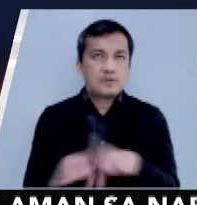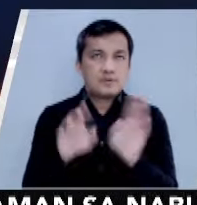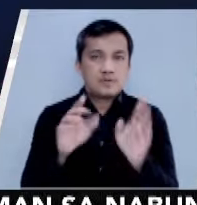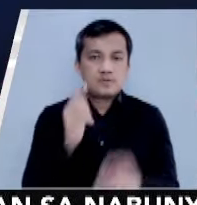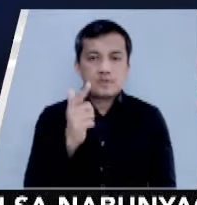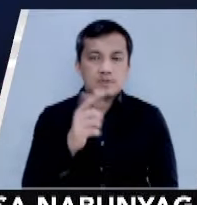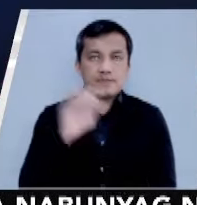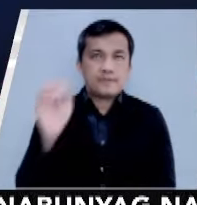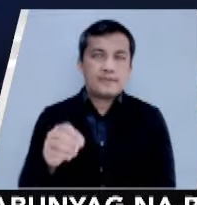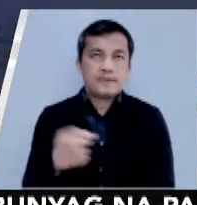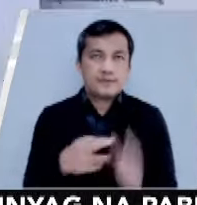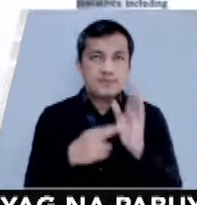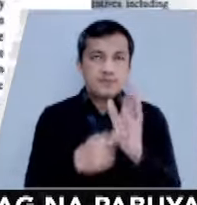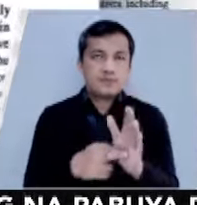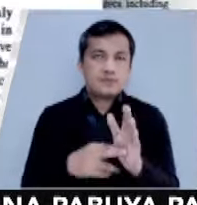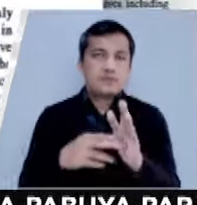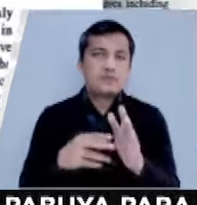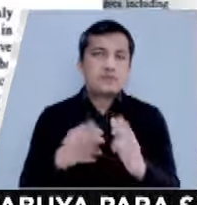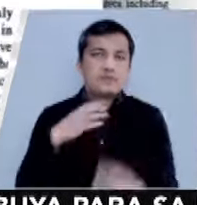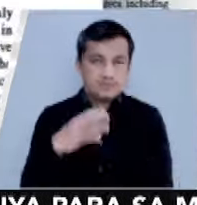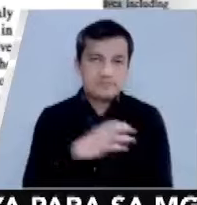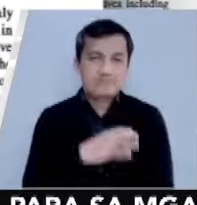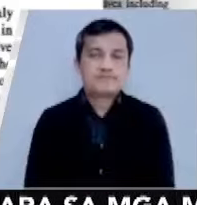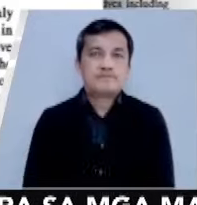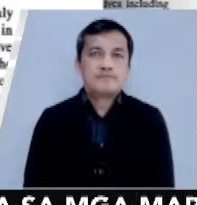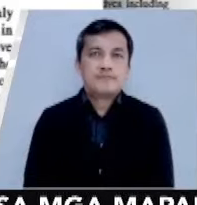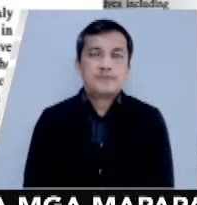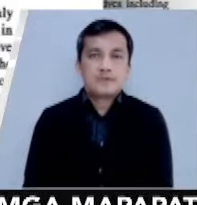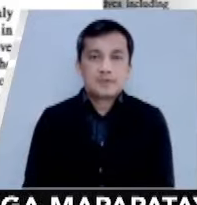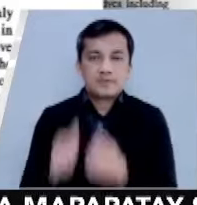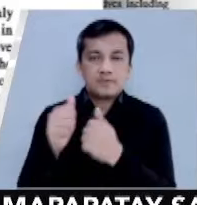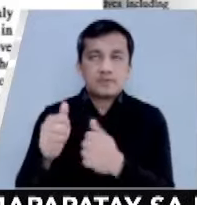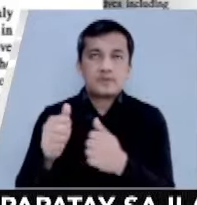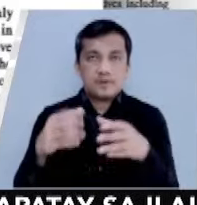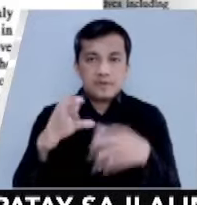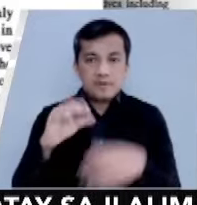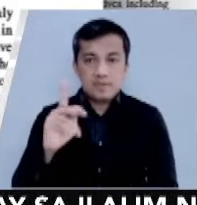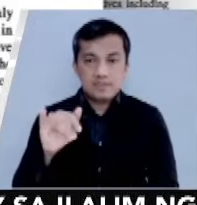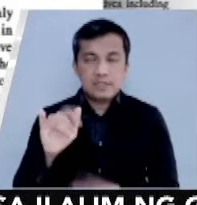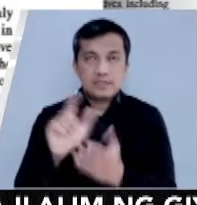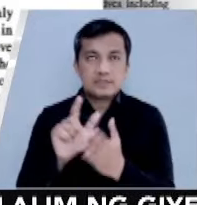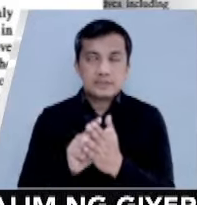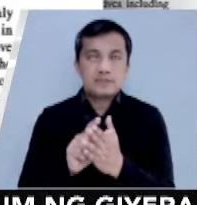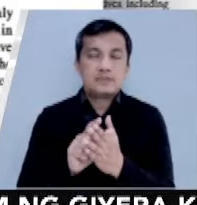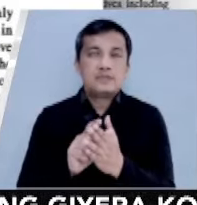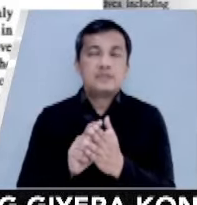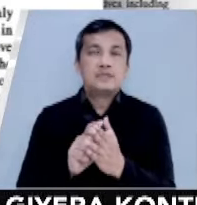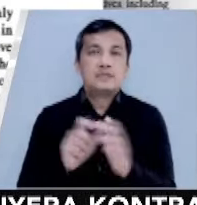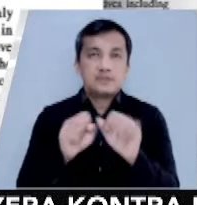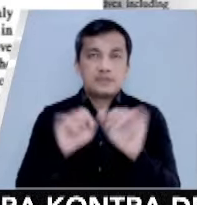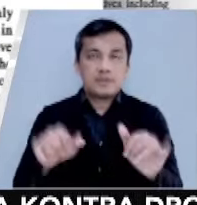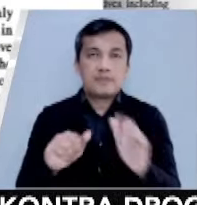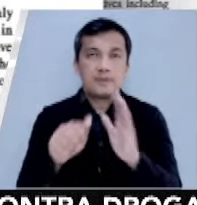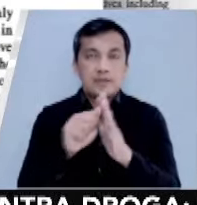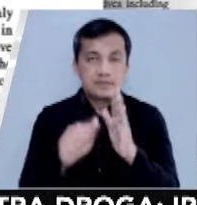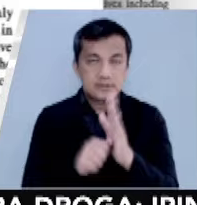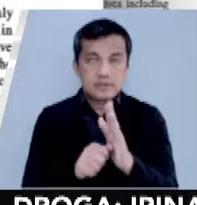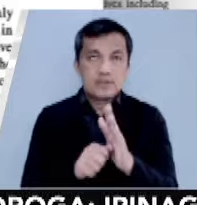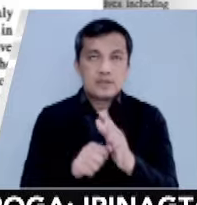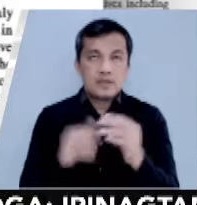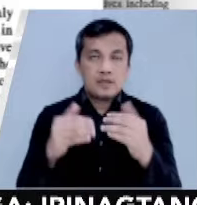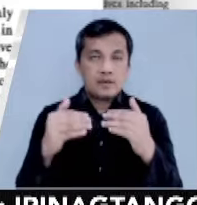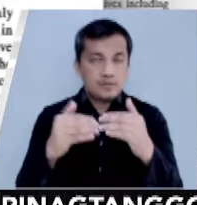kinatawan ng House of Representatives, alinsunod sa Party List System Act. Ang party list representative ay kapantay ng mga kongresista